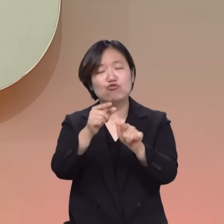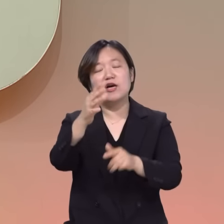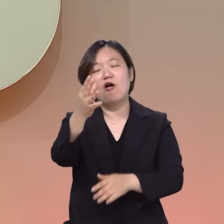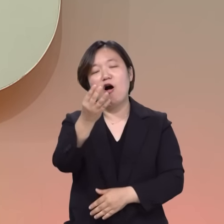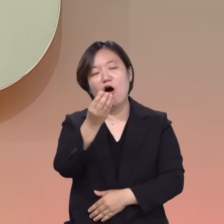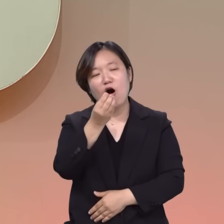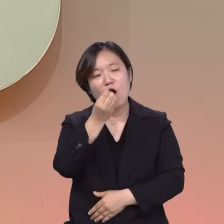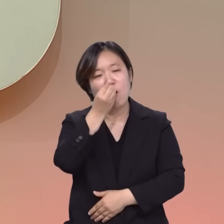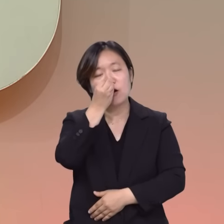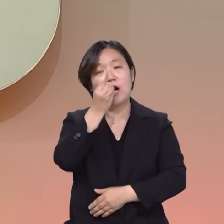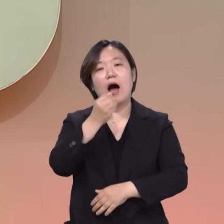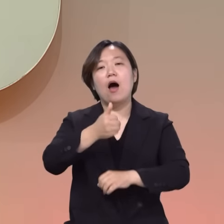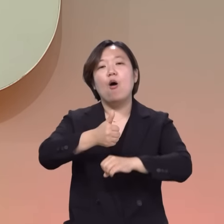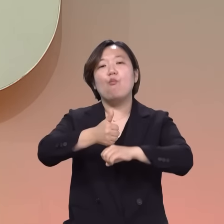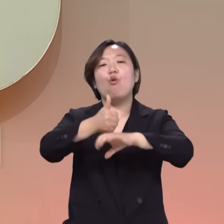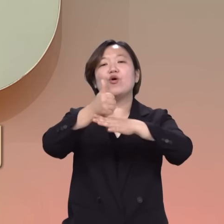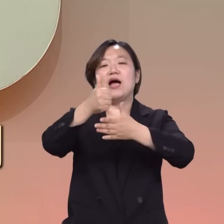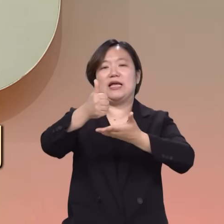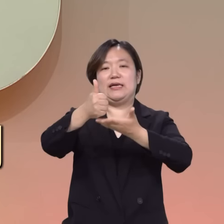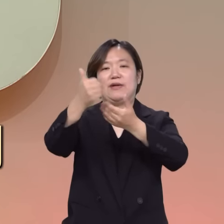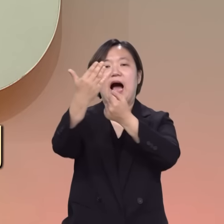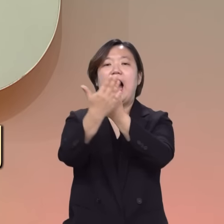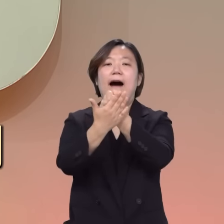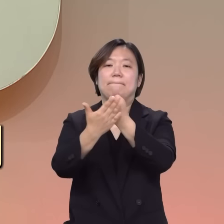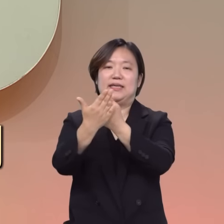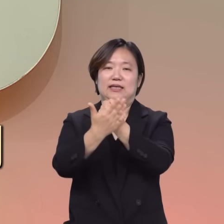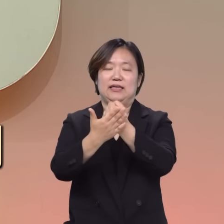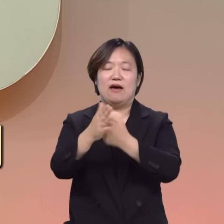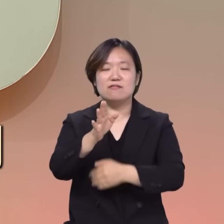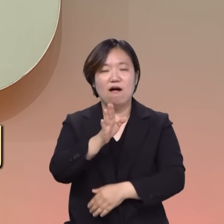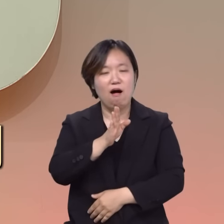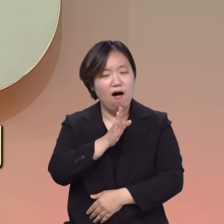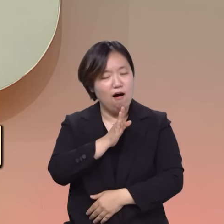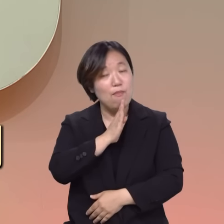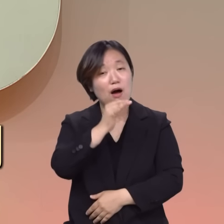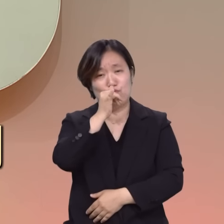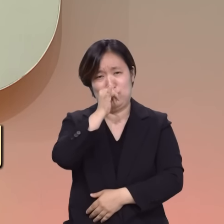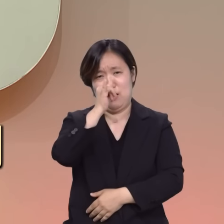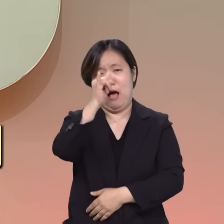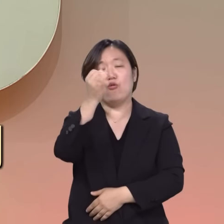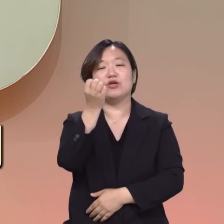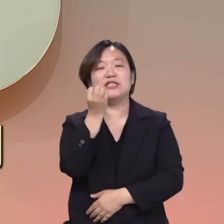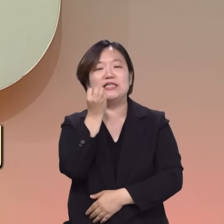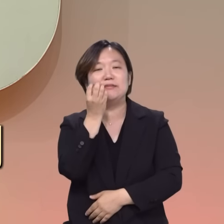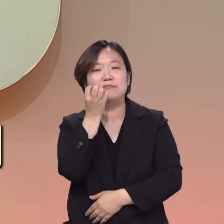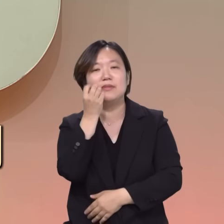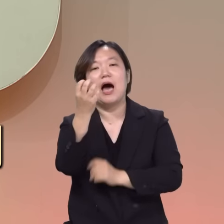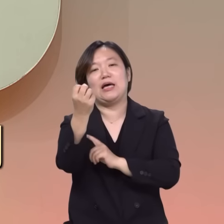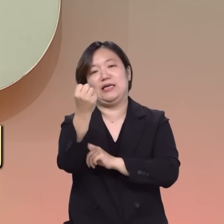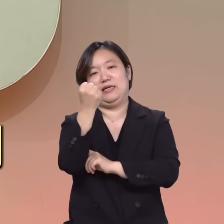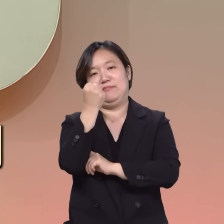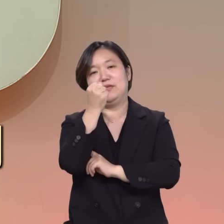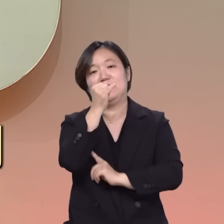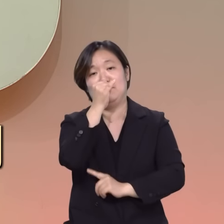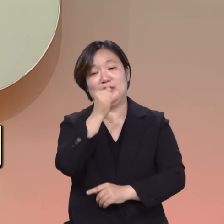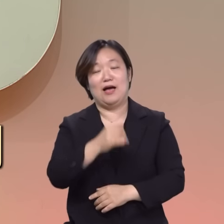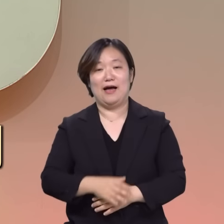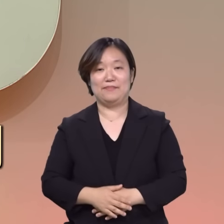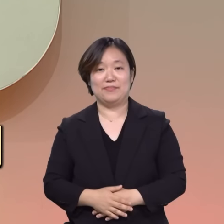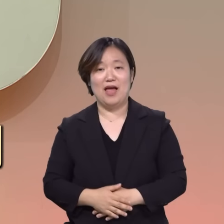보살님들의 는 참으로 위대하고 참으로 묘합니다 그래서